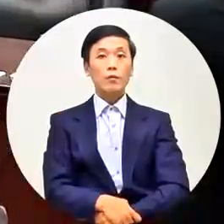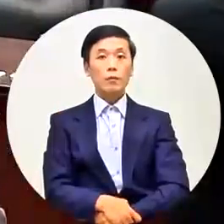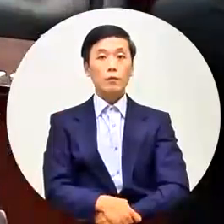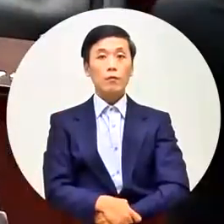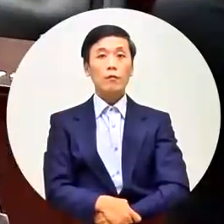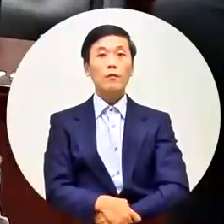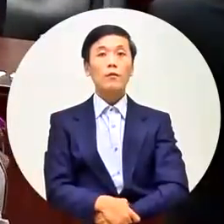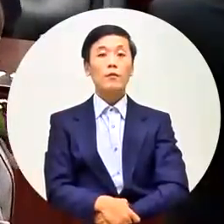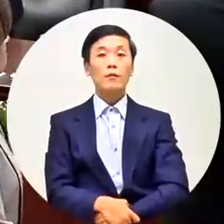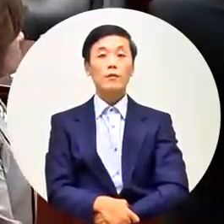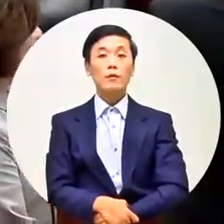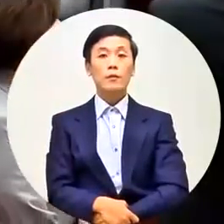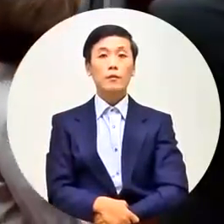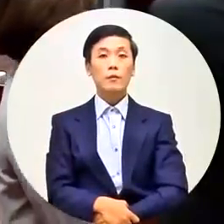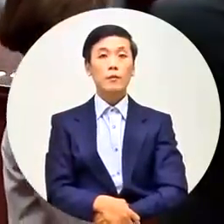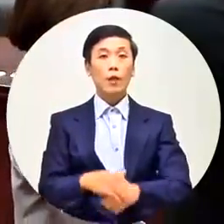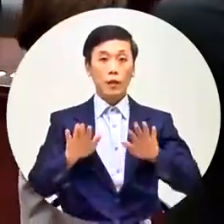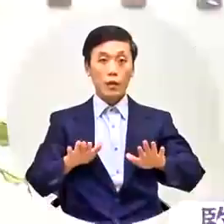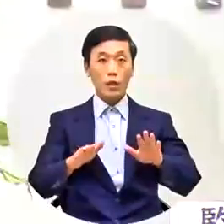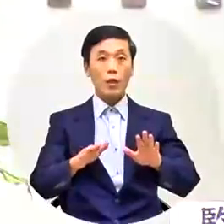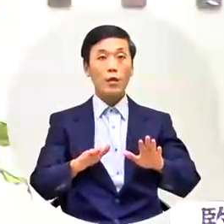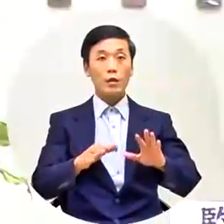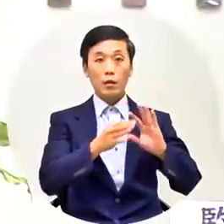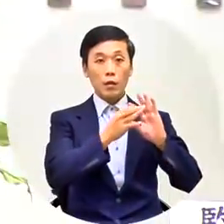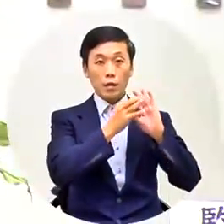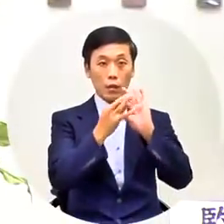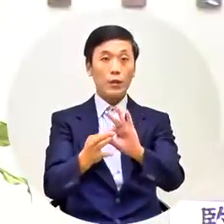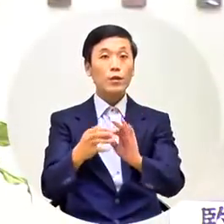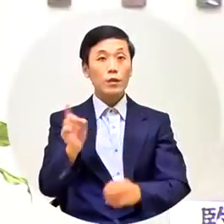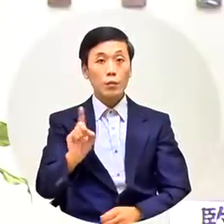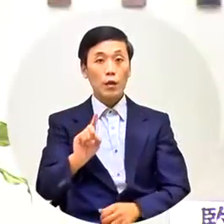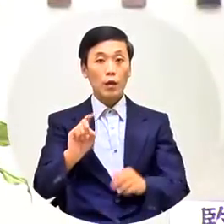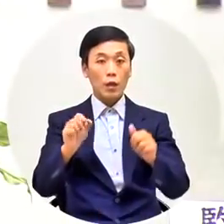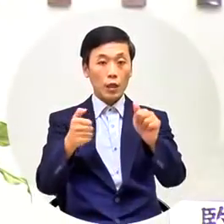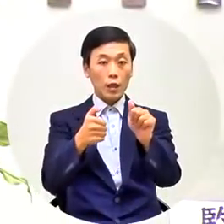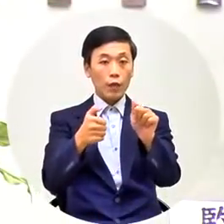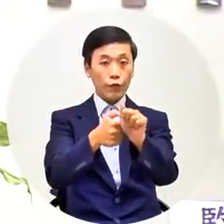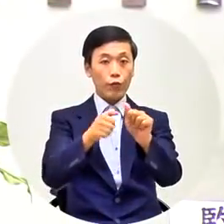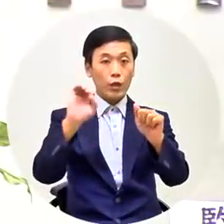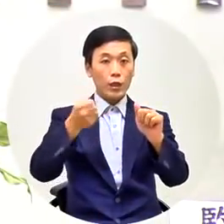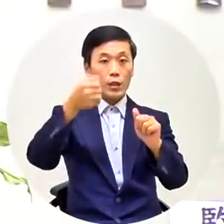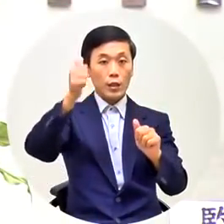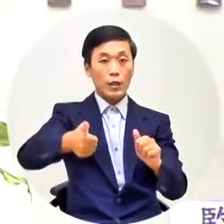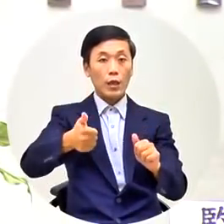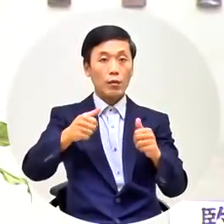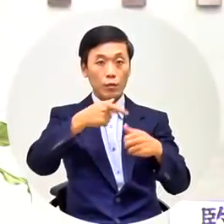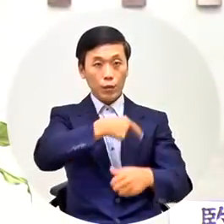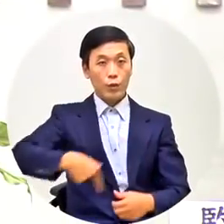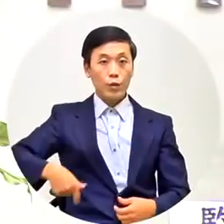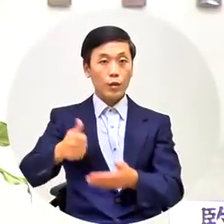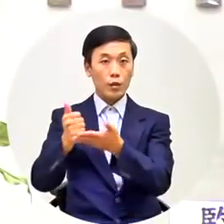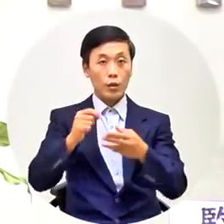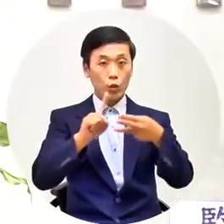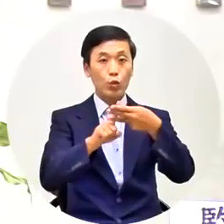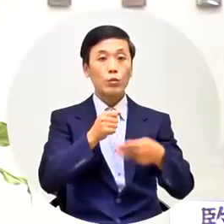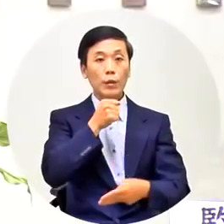现在继续进行副议长选举，请主持人宣布副议长选举开始。 好，我们继续进行副